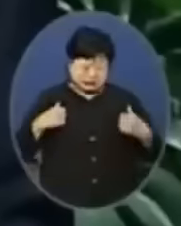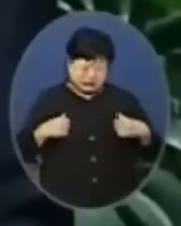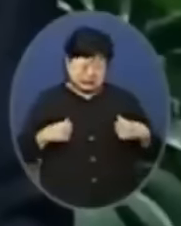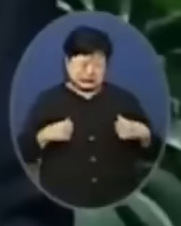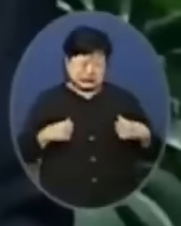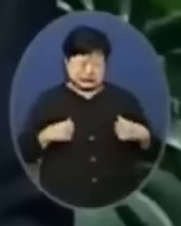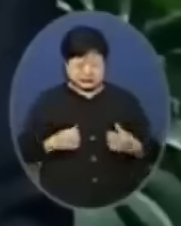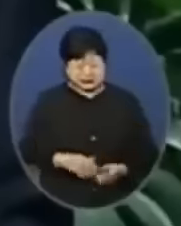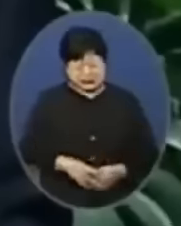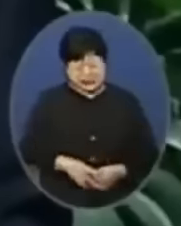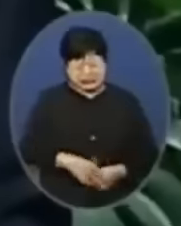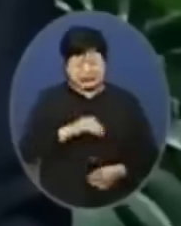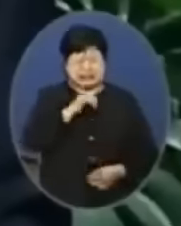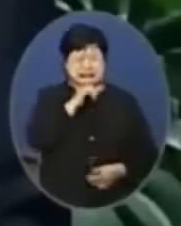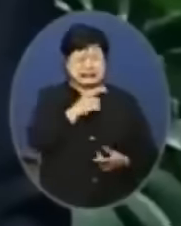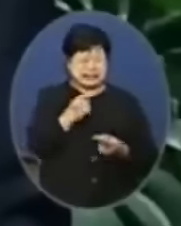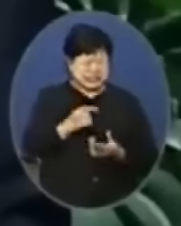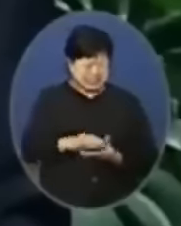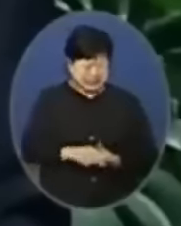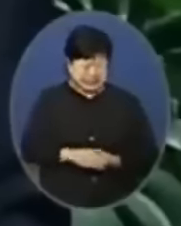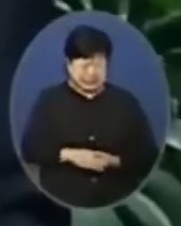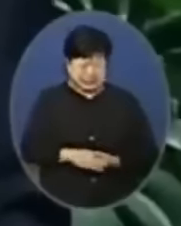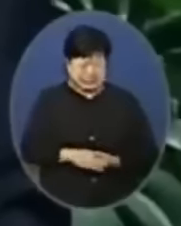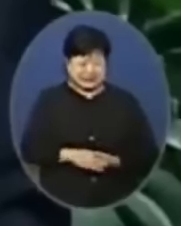같구나. 별로 안 좋다.